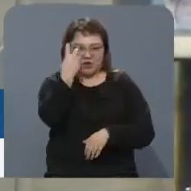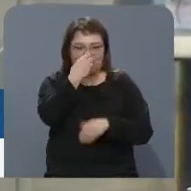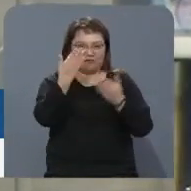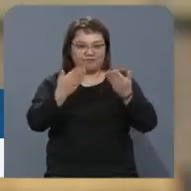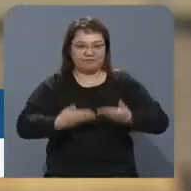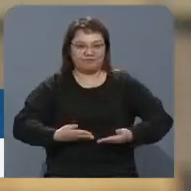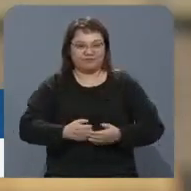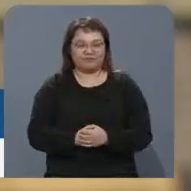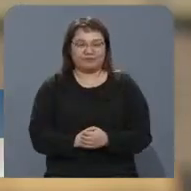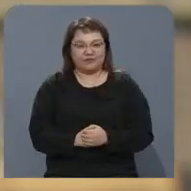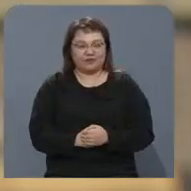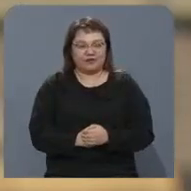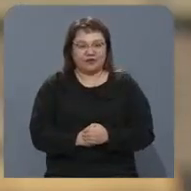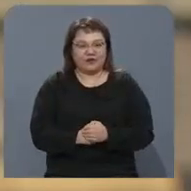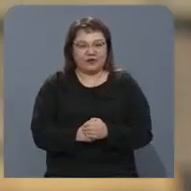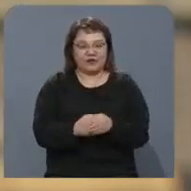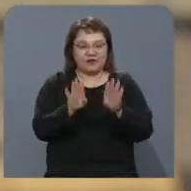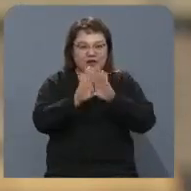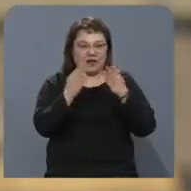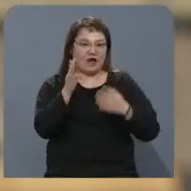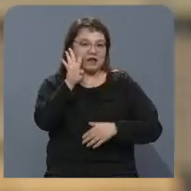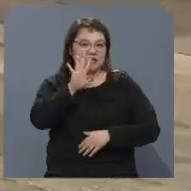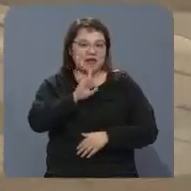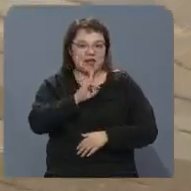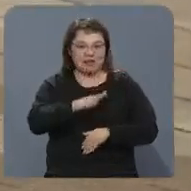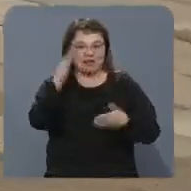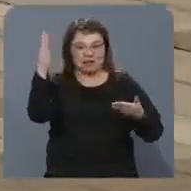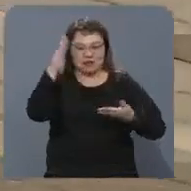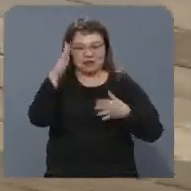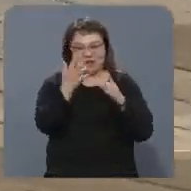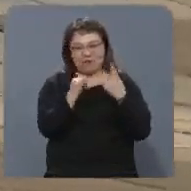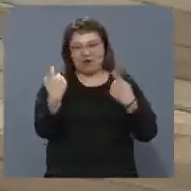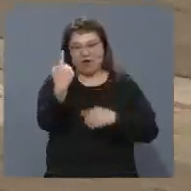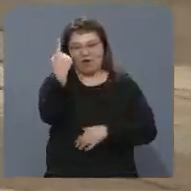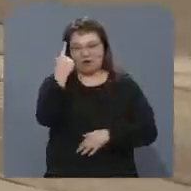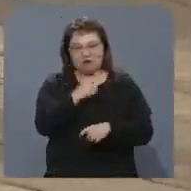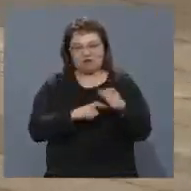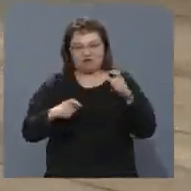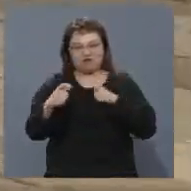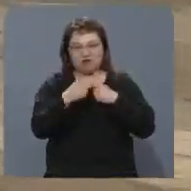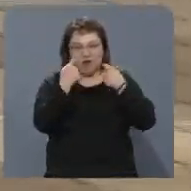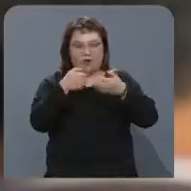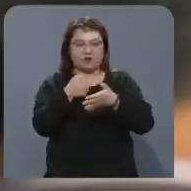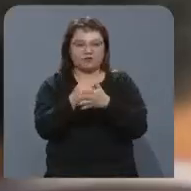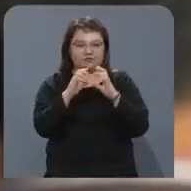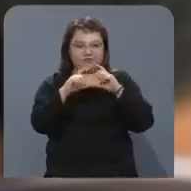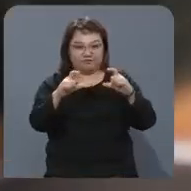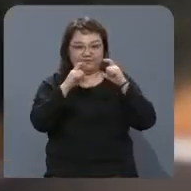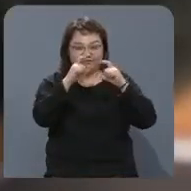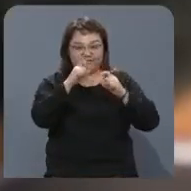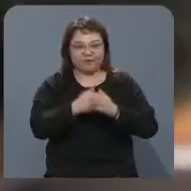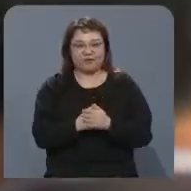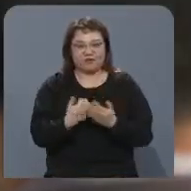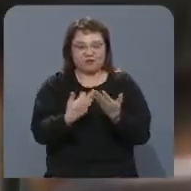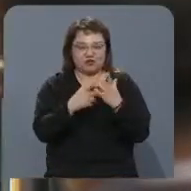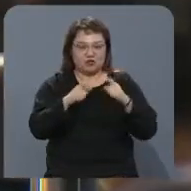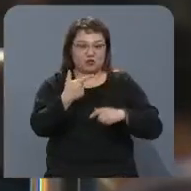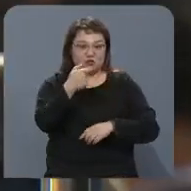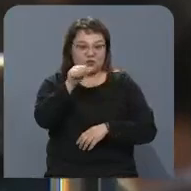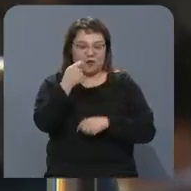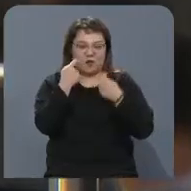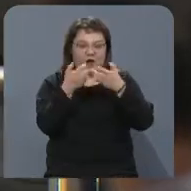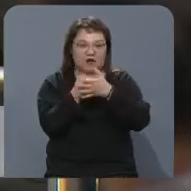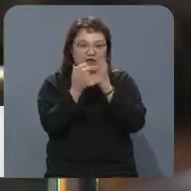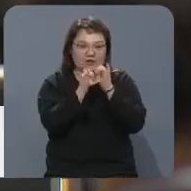받습니다. 이 학교 개강 나흘 만에 재학생 한 명이 어제 확진 판정을 받았습니다. 제주 65번 확진자인